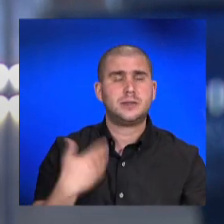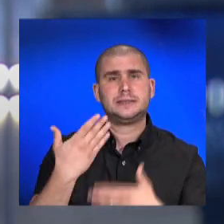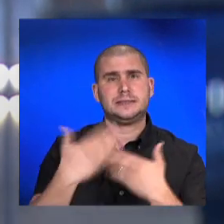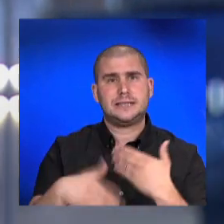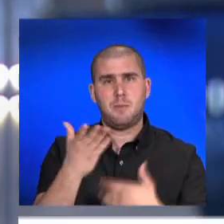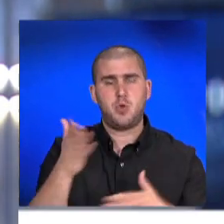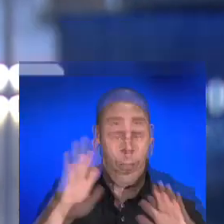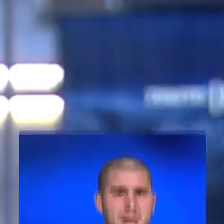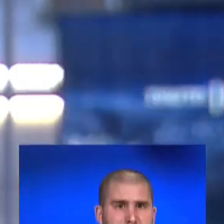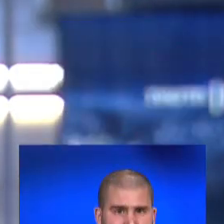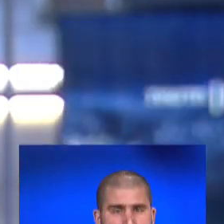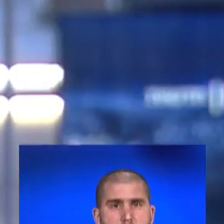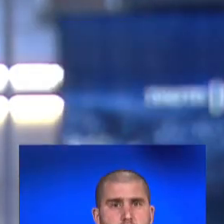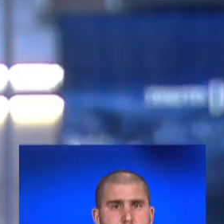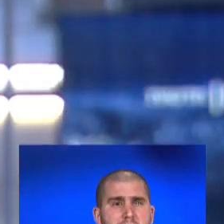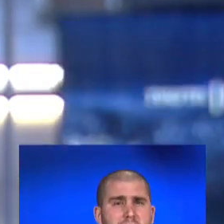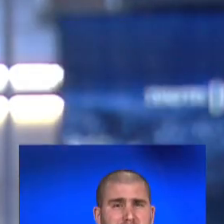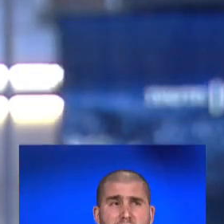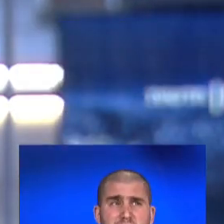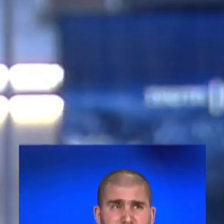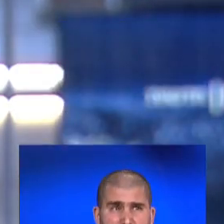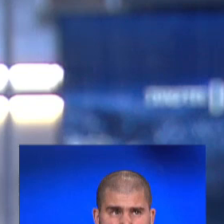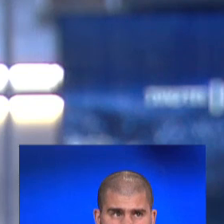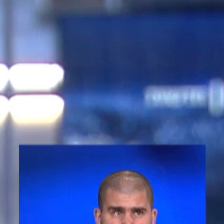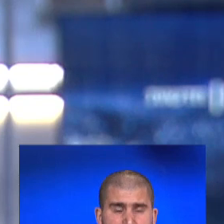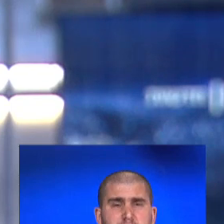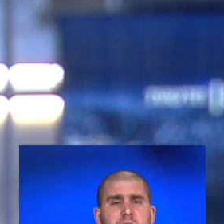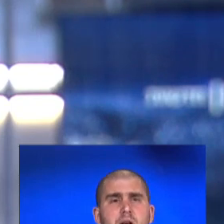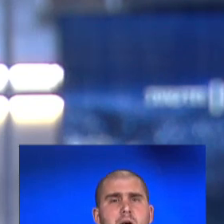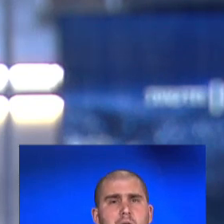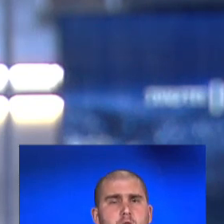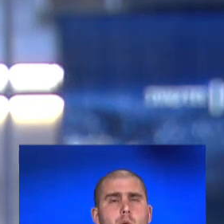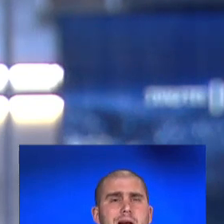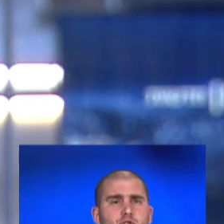עכשיו הפסקה של דקה אחת וכותרות חדשות הערב עם נעמי נוימרק. להתראות עד כאן.